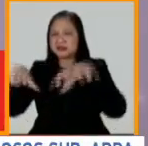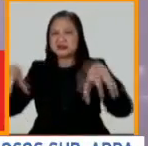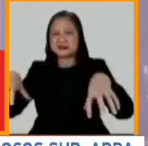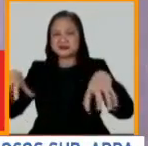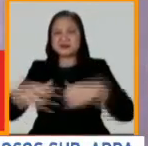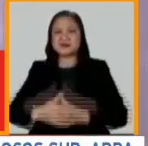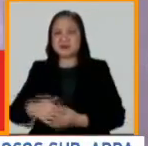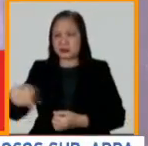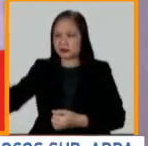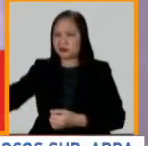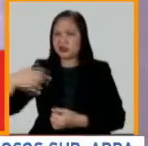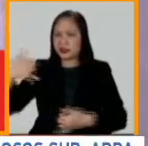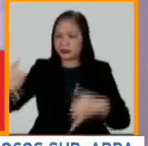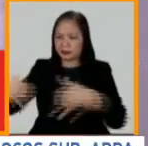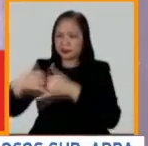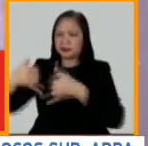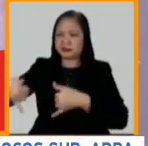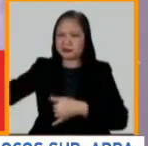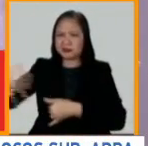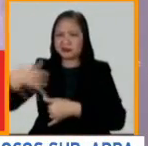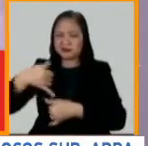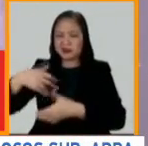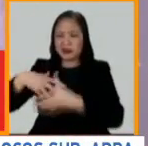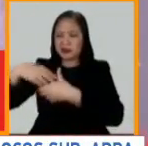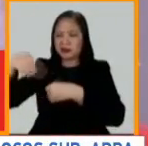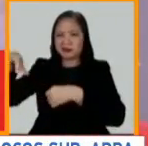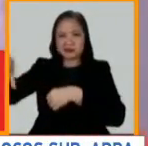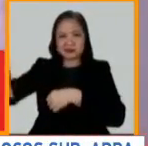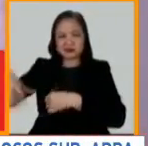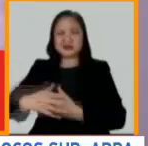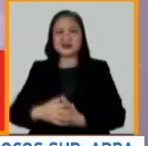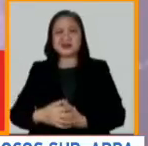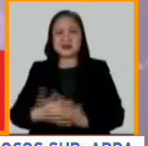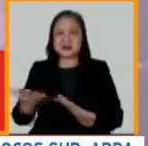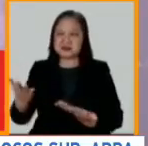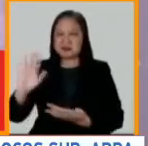kabila. Parang naliligaw ata yun sa